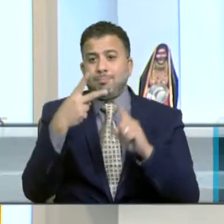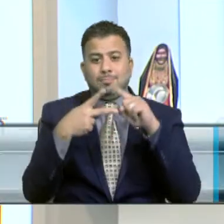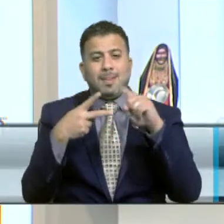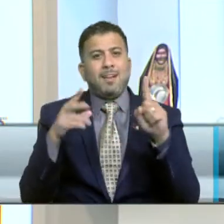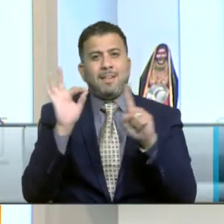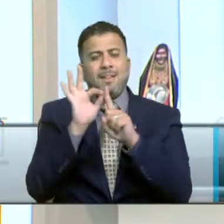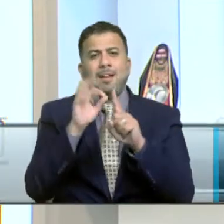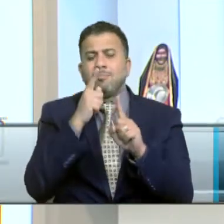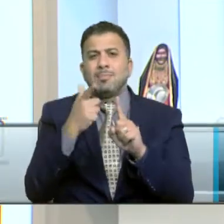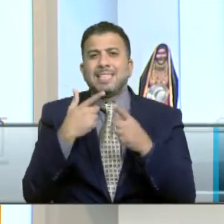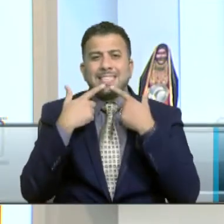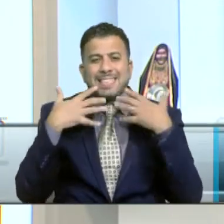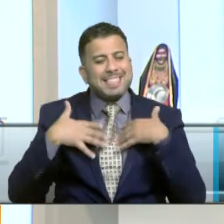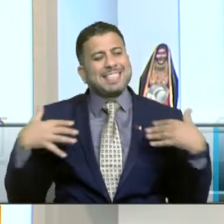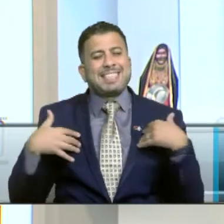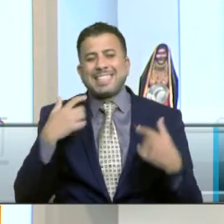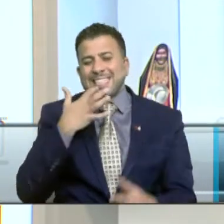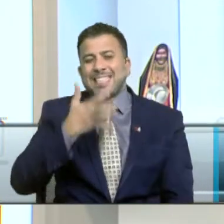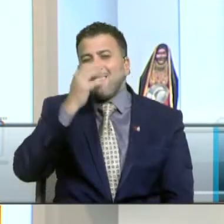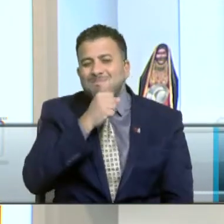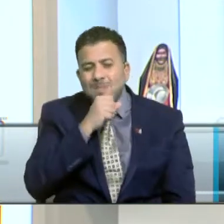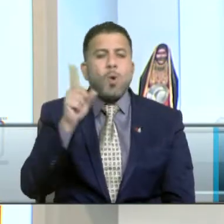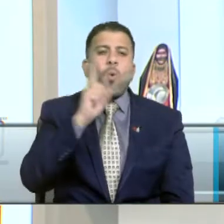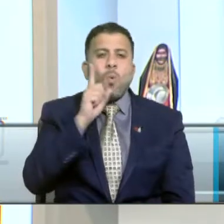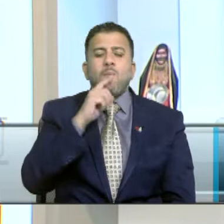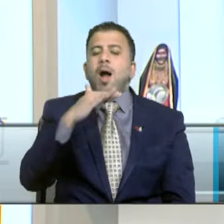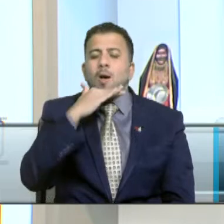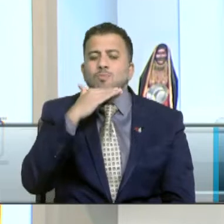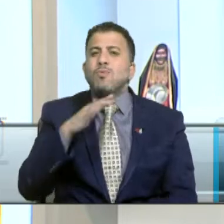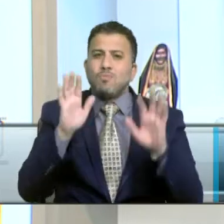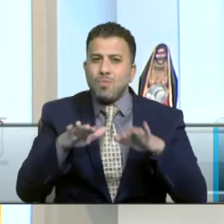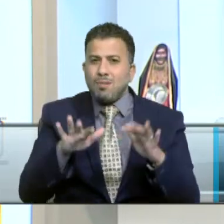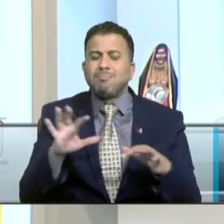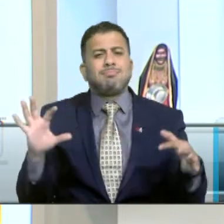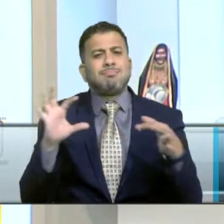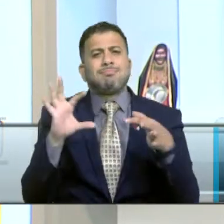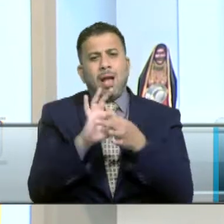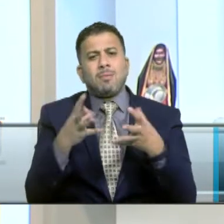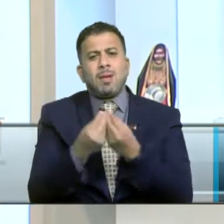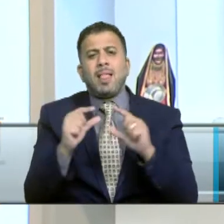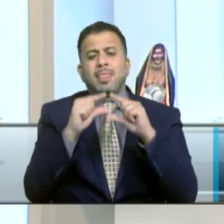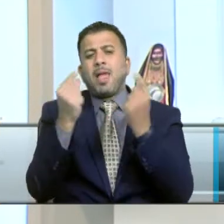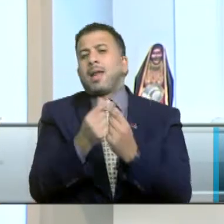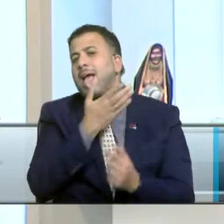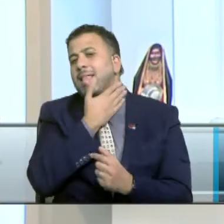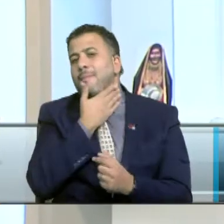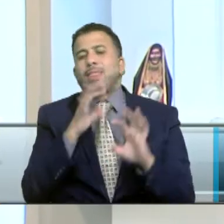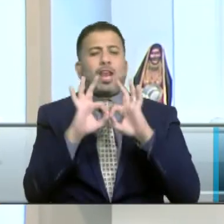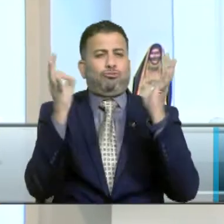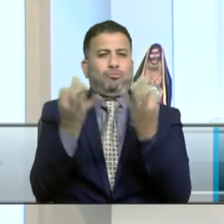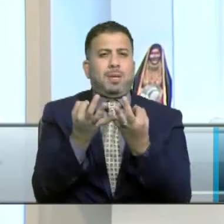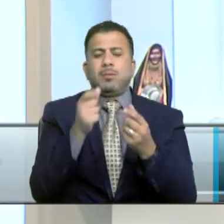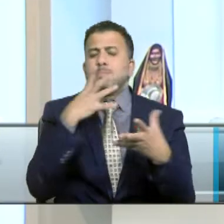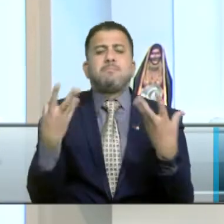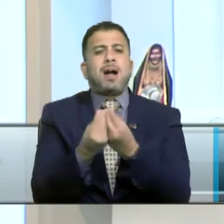إسعاد كبار السن من أمهاتنا وأبائنا الموجودين. تعاوننا مع دائرة الخدمات الاجتماعية